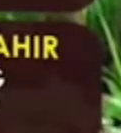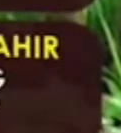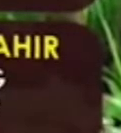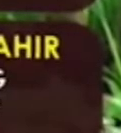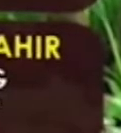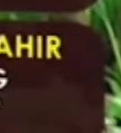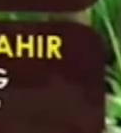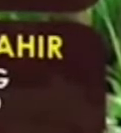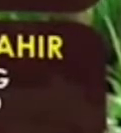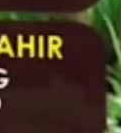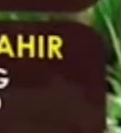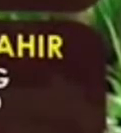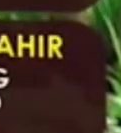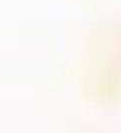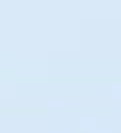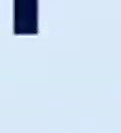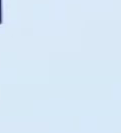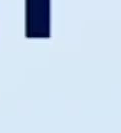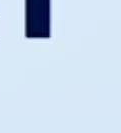kelainan dalam daya tahan tubuh.